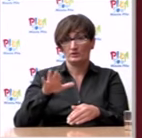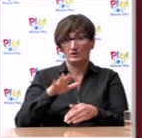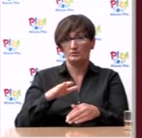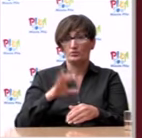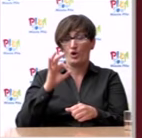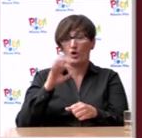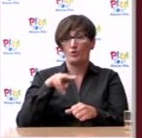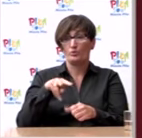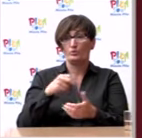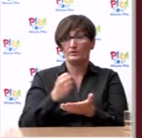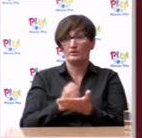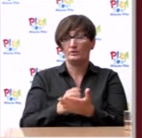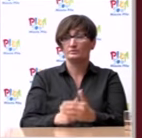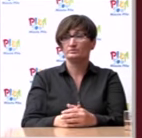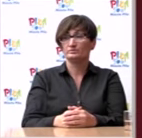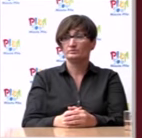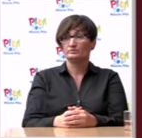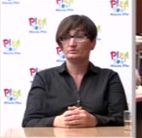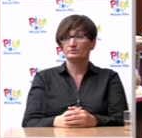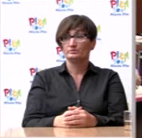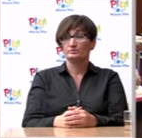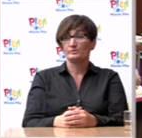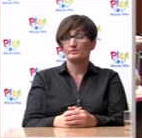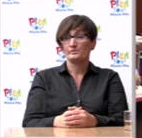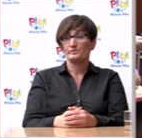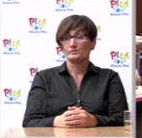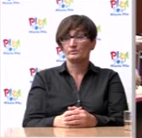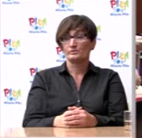o przystąpieniu do planu. Dziękuję.